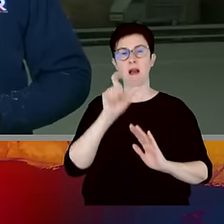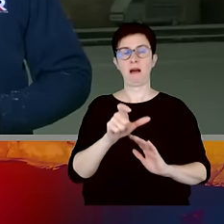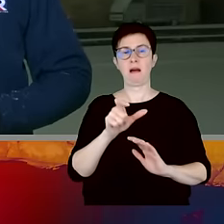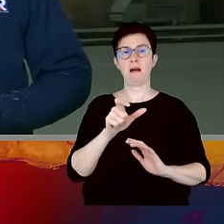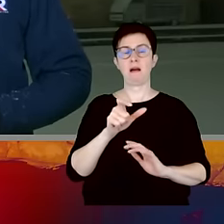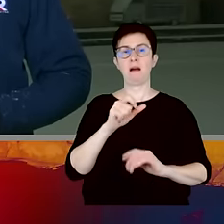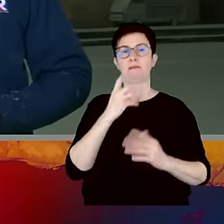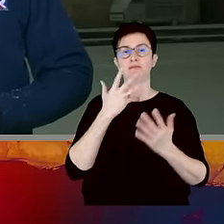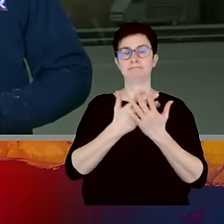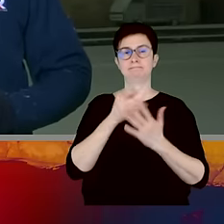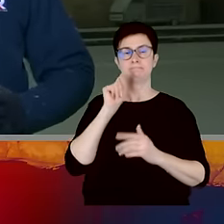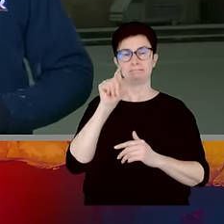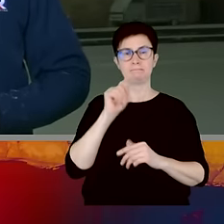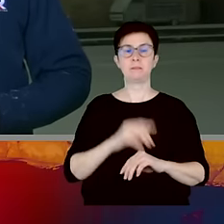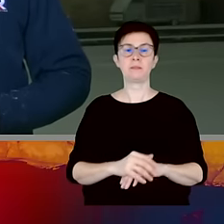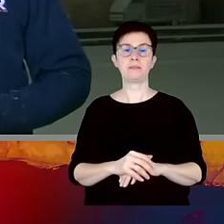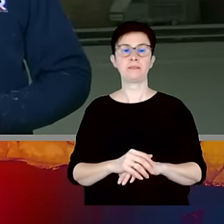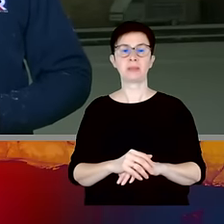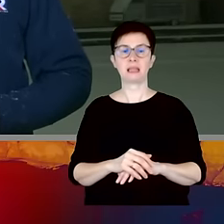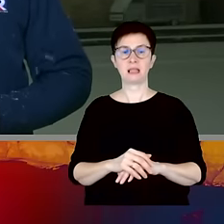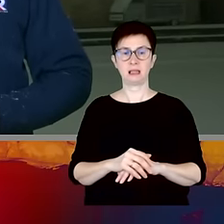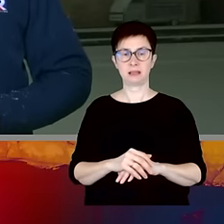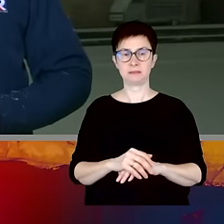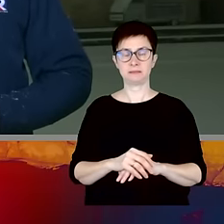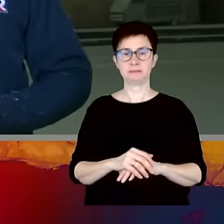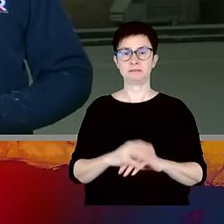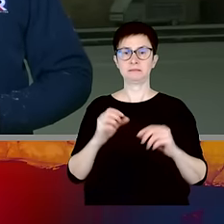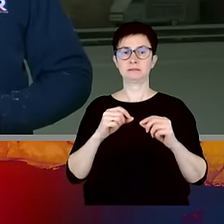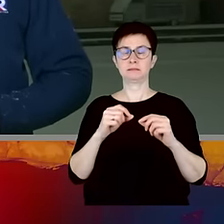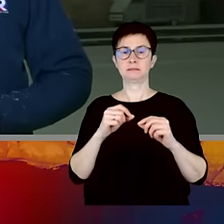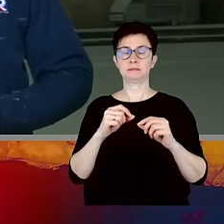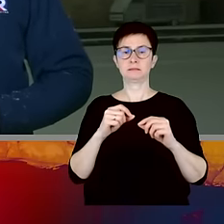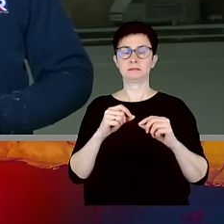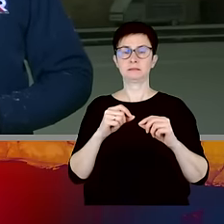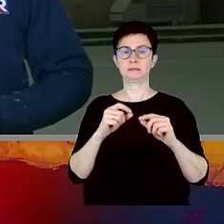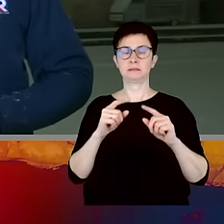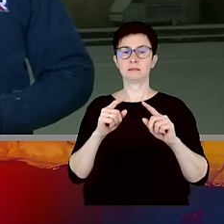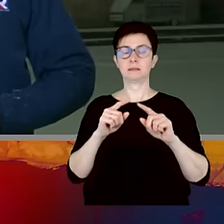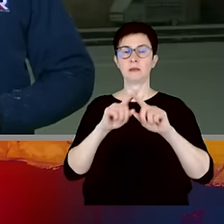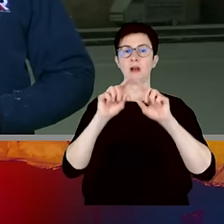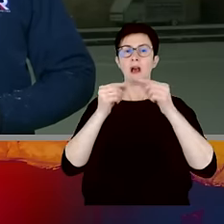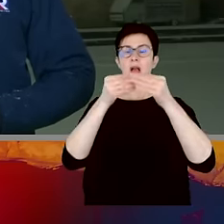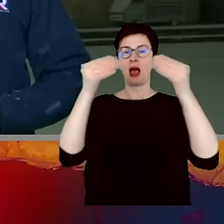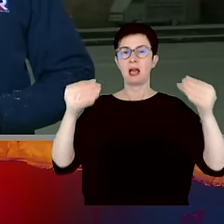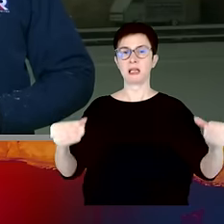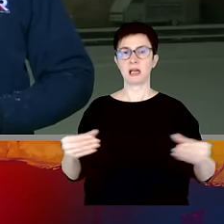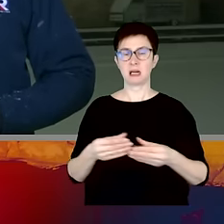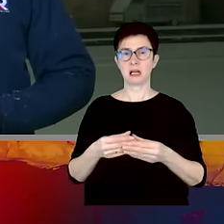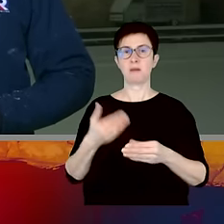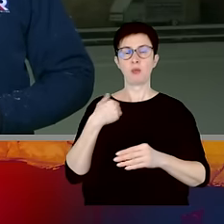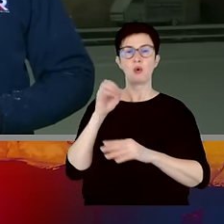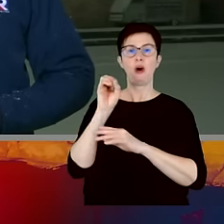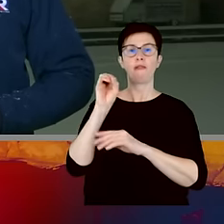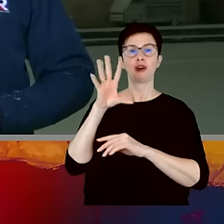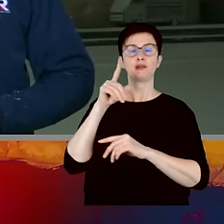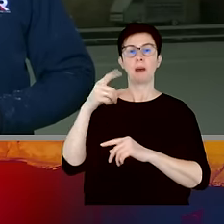tego aresztu śledczego. Na ekranie, który został rozstawiony przez organizatorów manifestacji, wyświetlano również prywatne